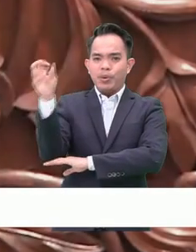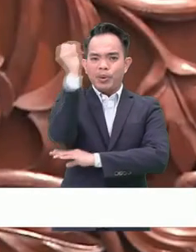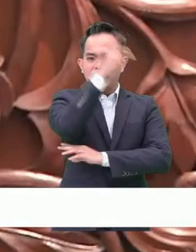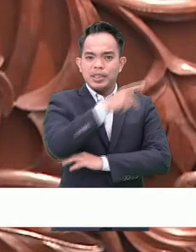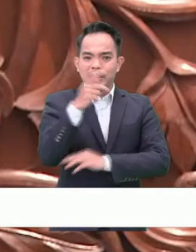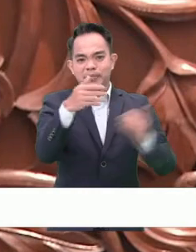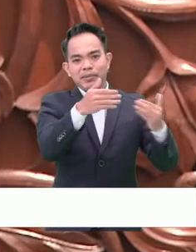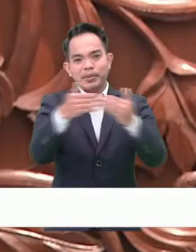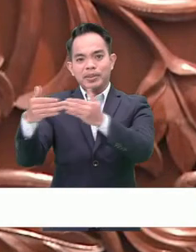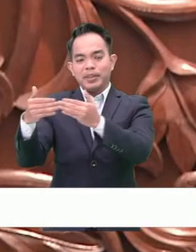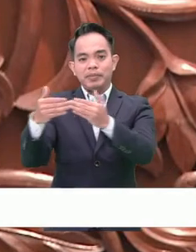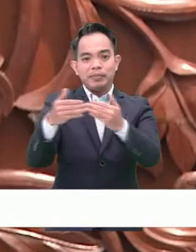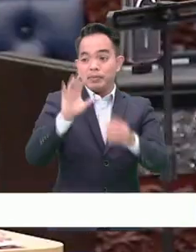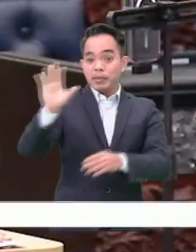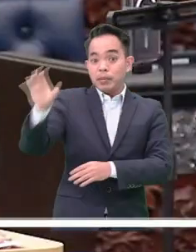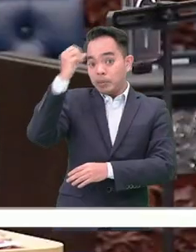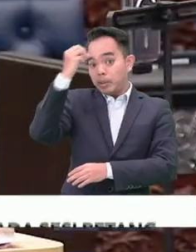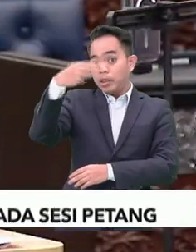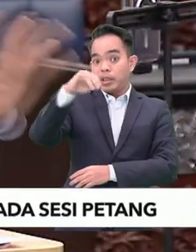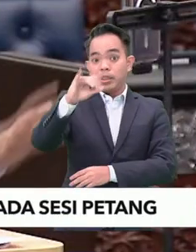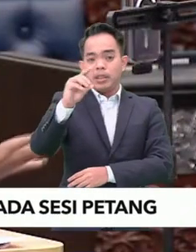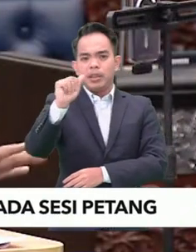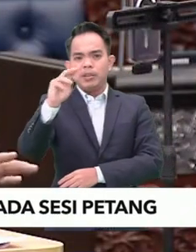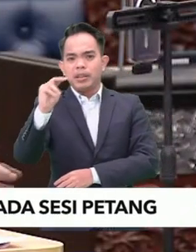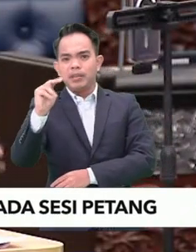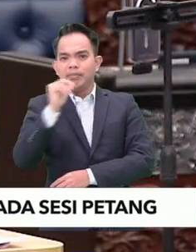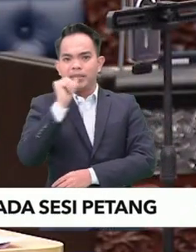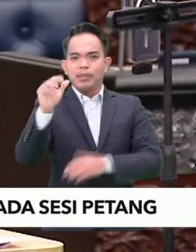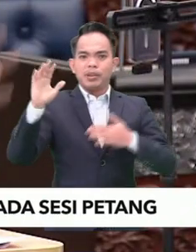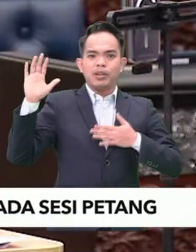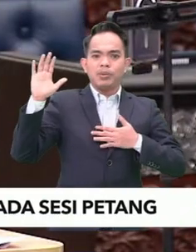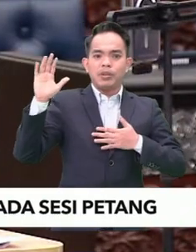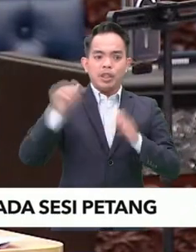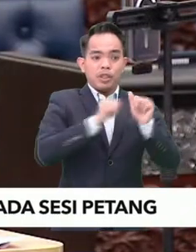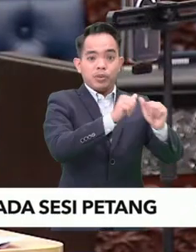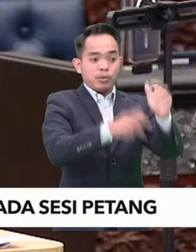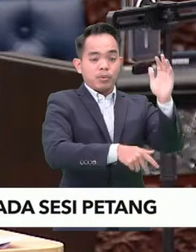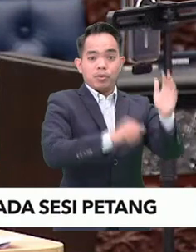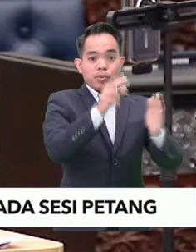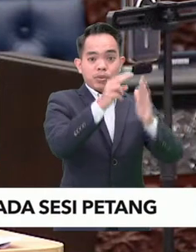Teruskan. Shahidan kemudian menafikan mengeluarkan perkataan menyalahi peraturan parlimen.